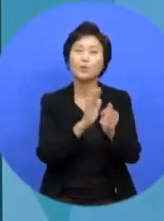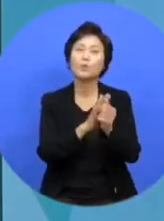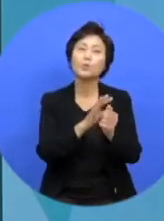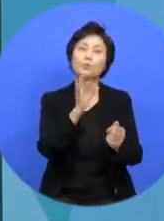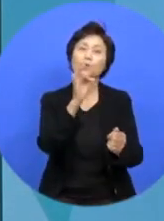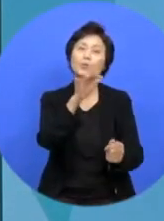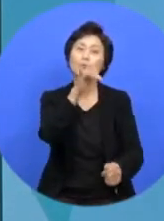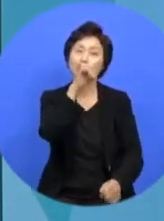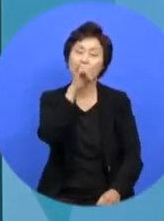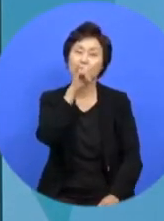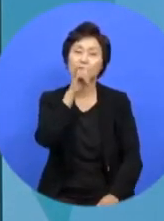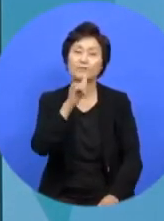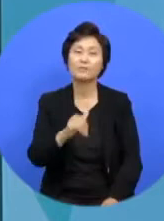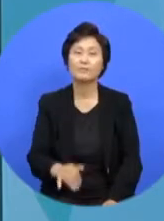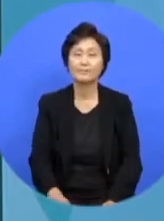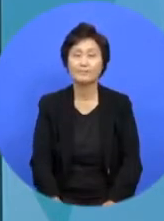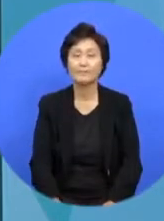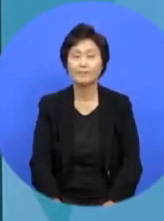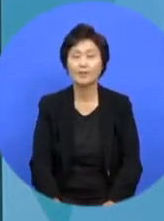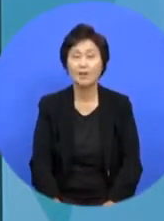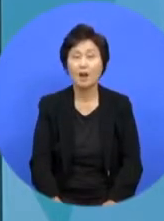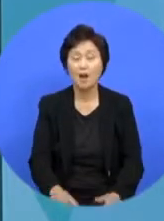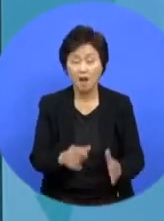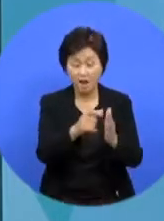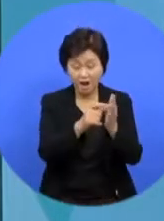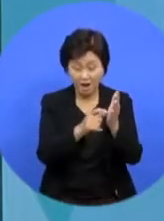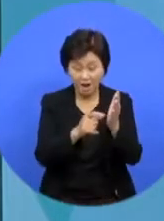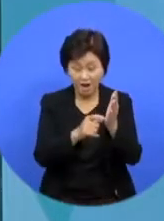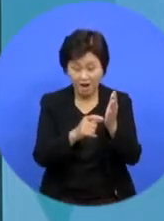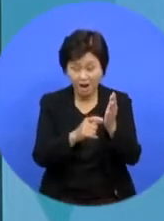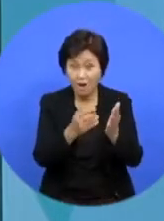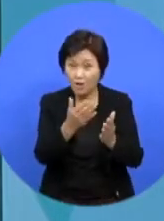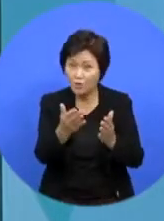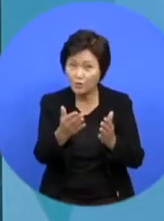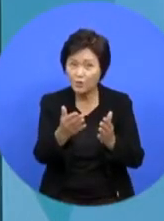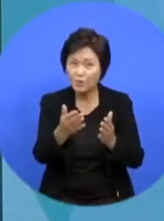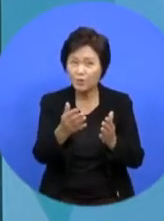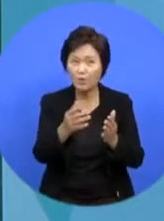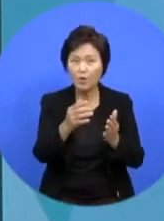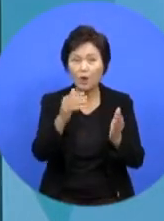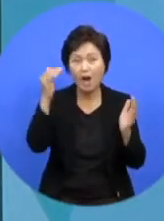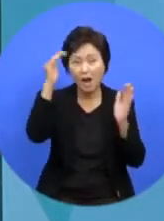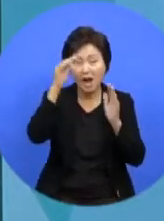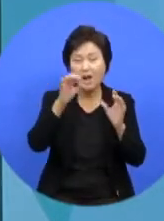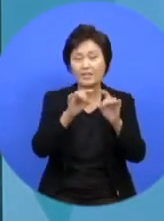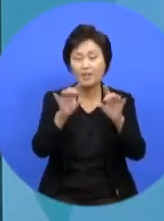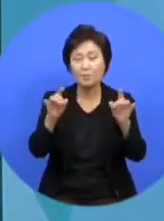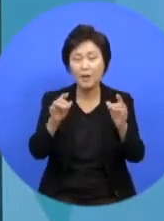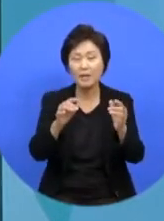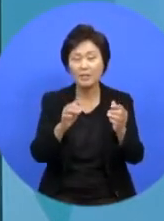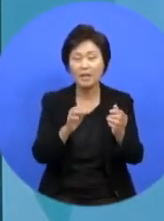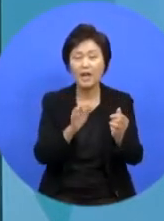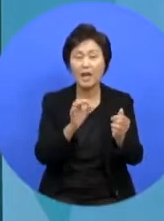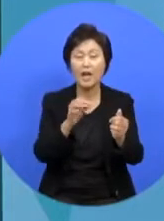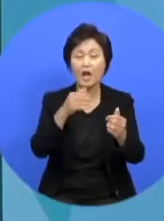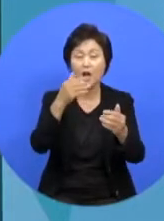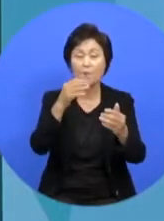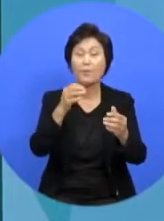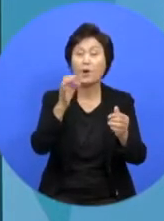교육청에서 나왔어요. 이제 실태조사로 네. 명단을 다 줬죠. 네. 이 학생은 얼마 혜택 주고 얼마 혜택. 깜짝 놀래더라고요. 아